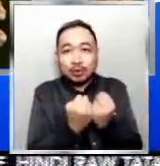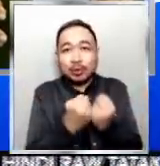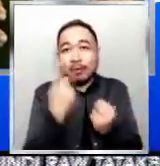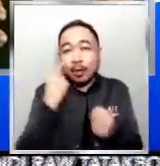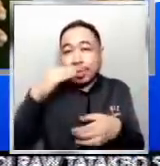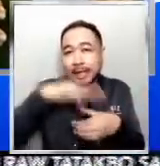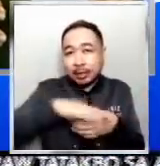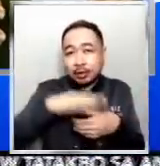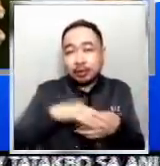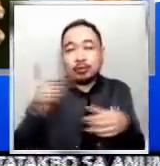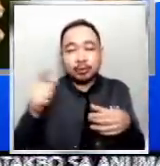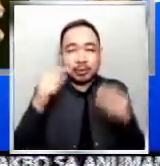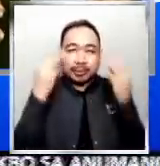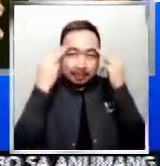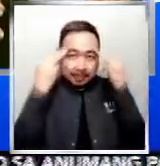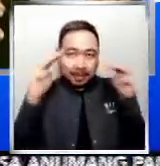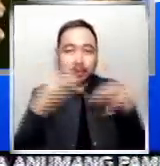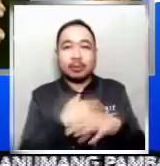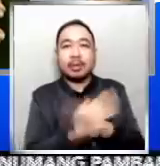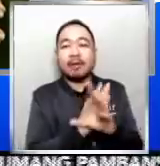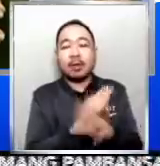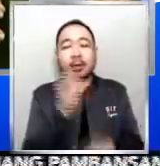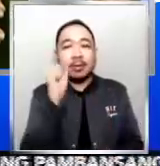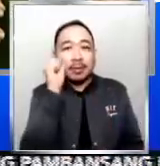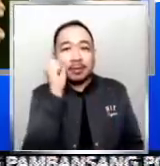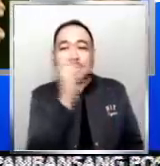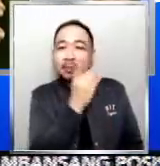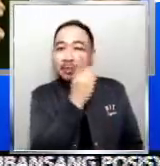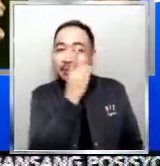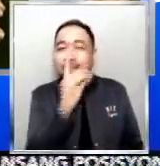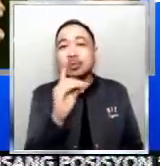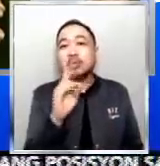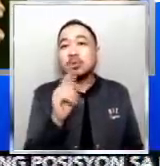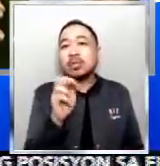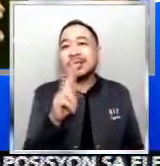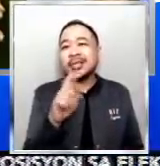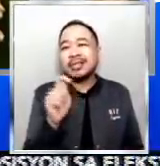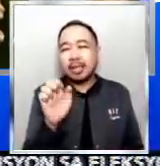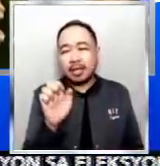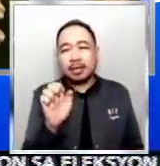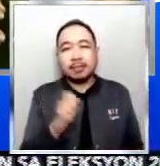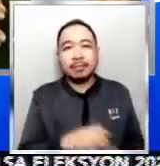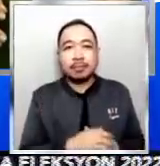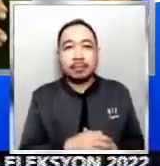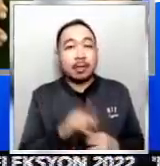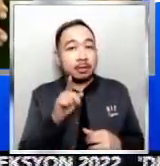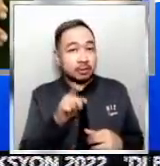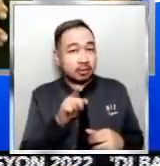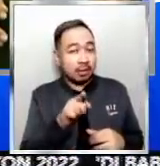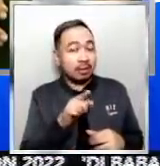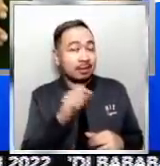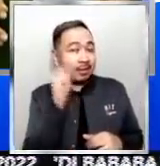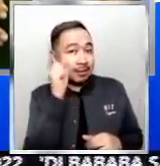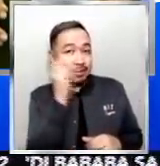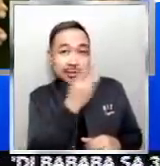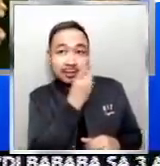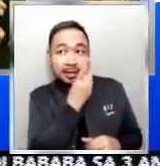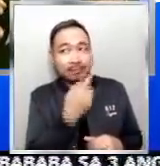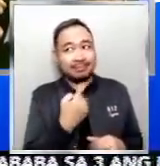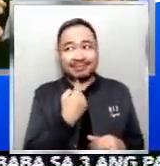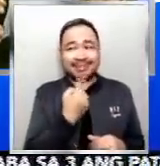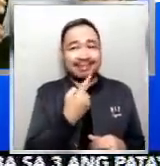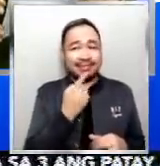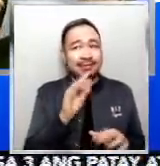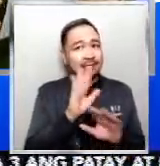anak ng Pangulo sa GMA News ngayong araw. Sabi rin ng presidential daughter, hindi niya susuportahan ang